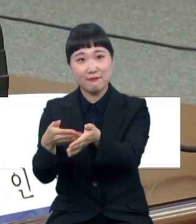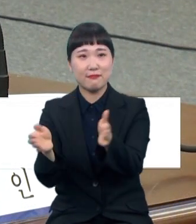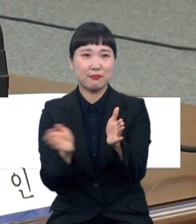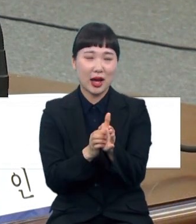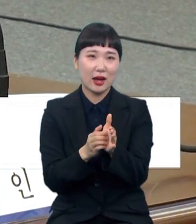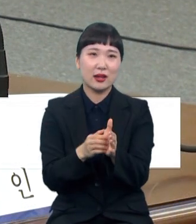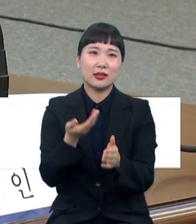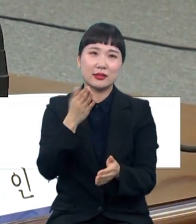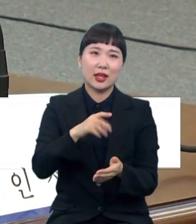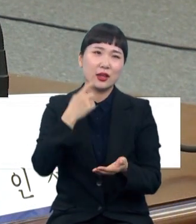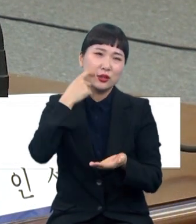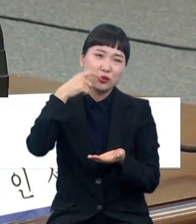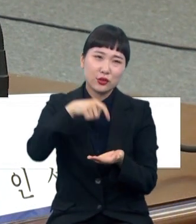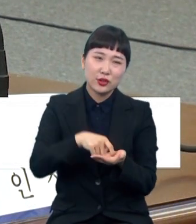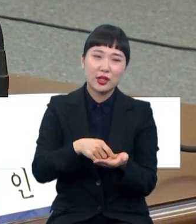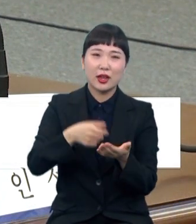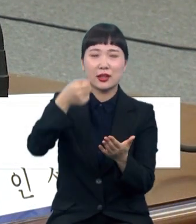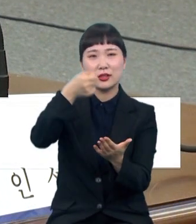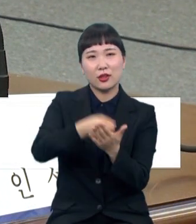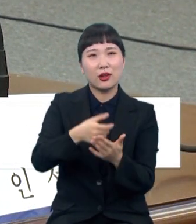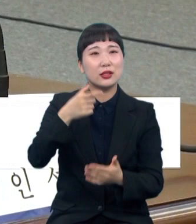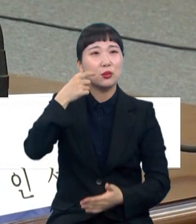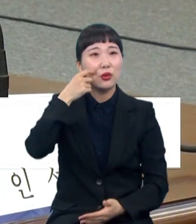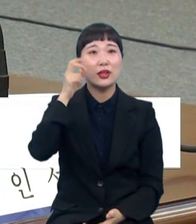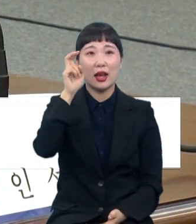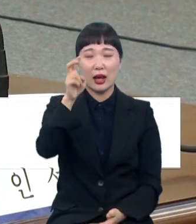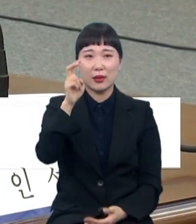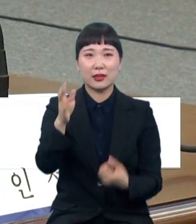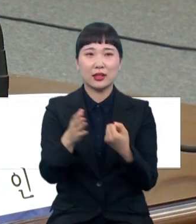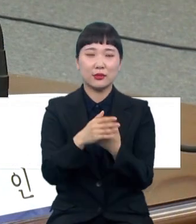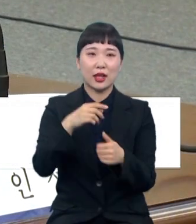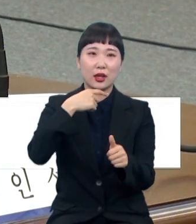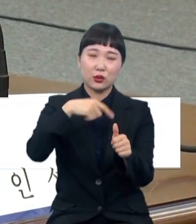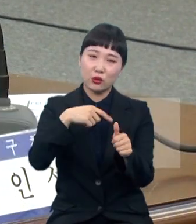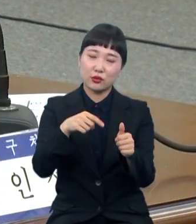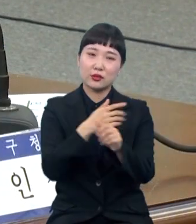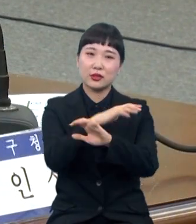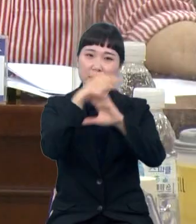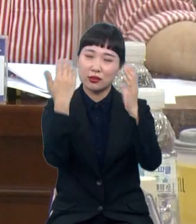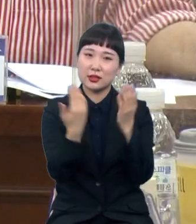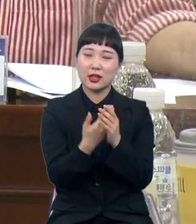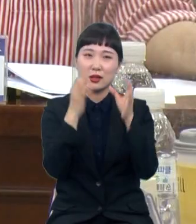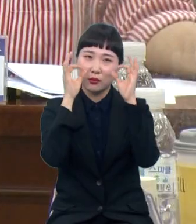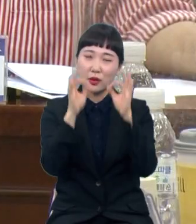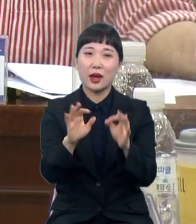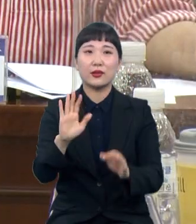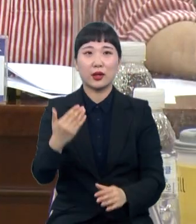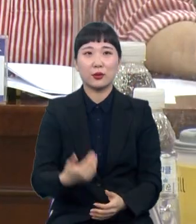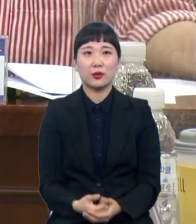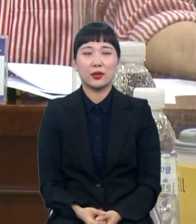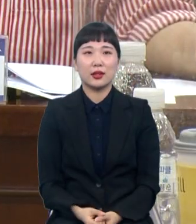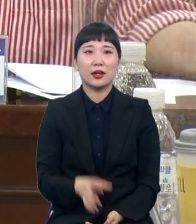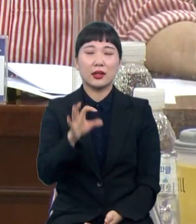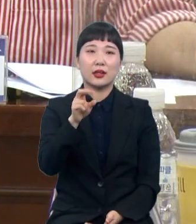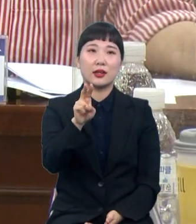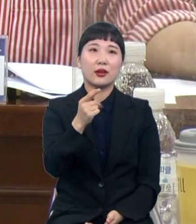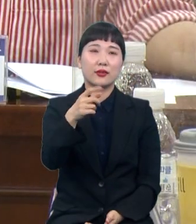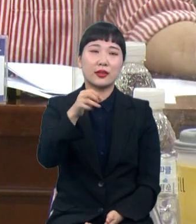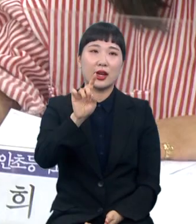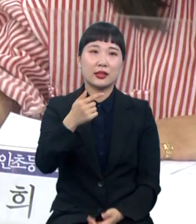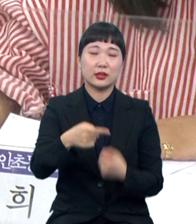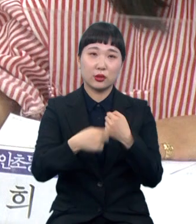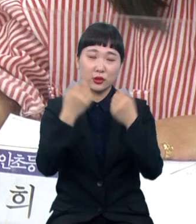한다 이렇게까지 할 수는 못할 거라고 생각합니다. 교육 전체의 틀도 봐야 되고. 한편 연안 초등학교